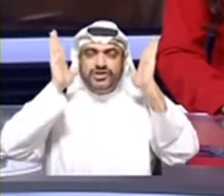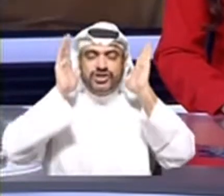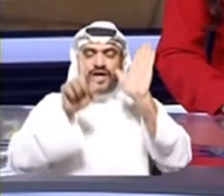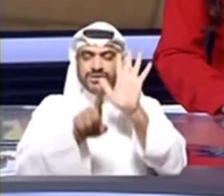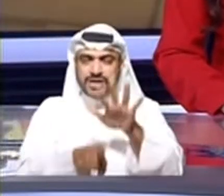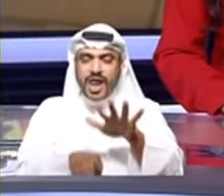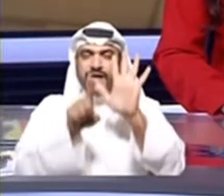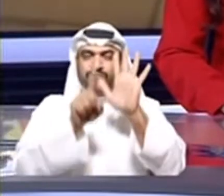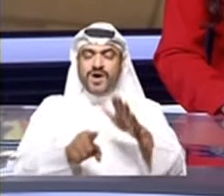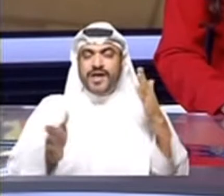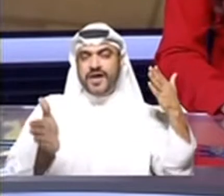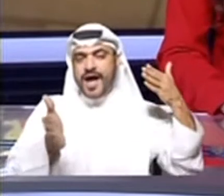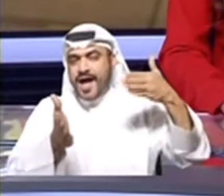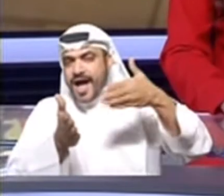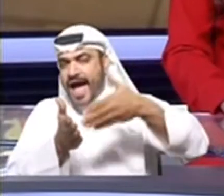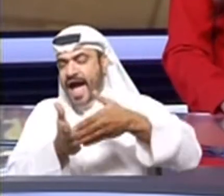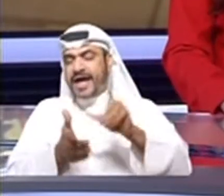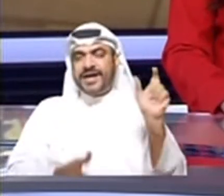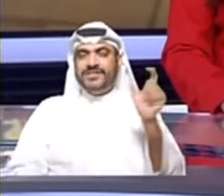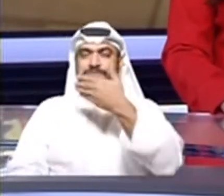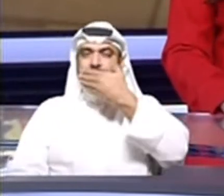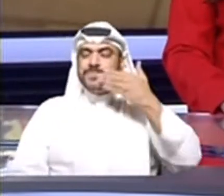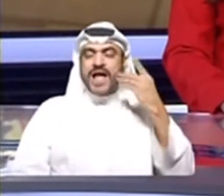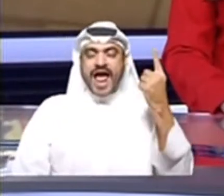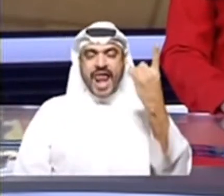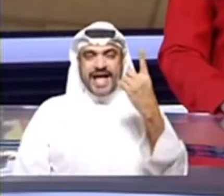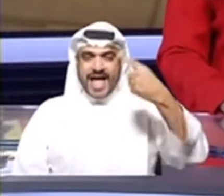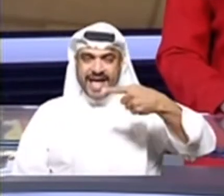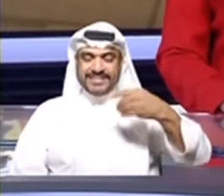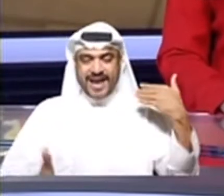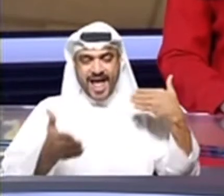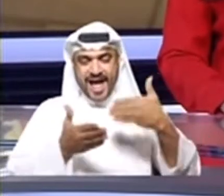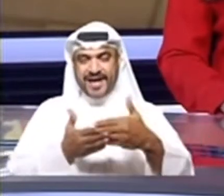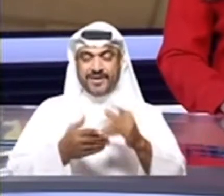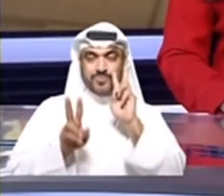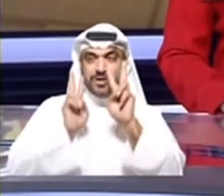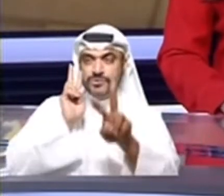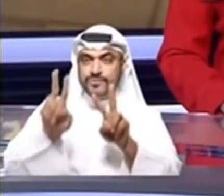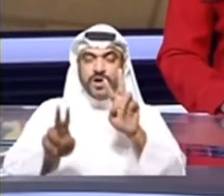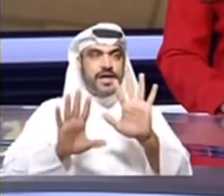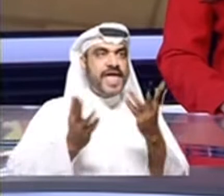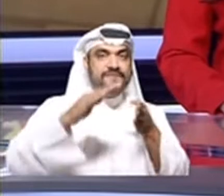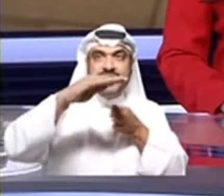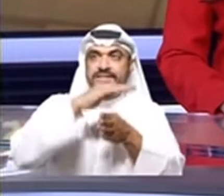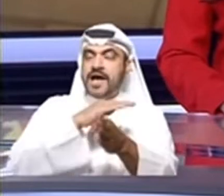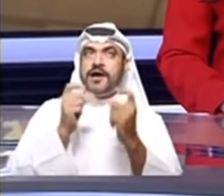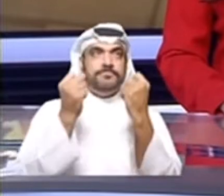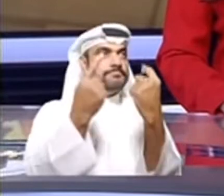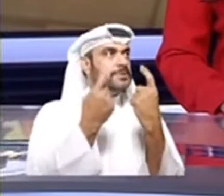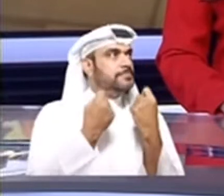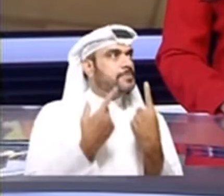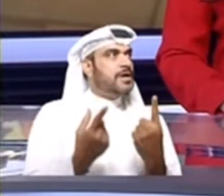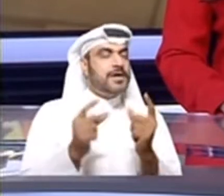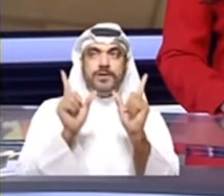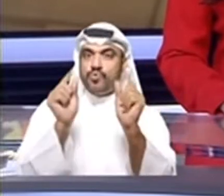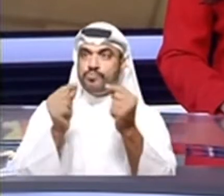ليالي العشر الأواخر من رمضان. كما تواصل وزارة الأوقاف والشؤون الإسلامية تفقدها للمساجد وأيضا المراكز